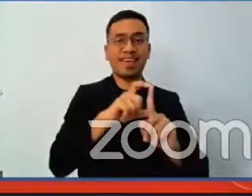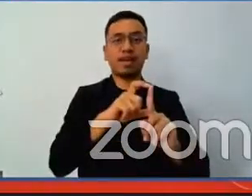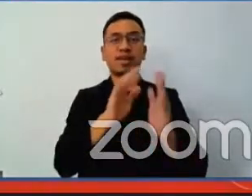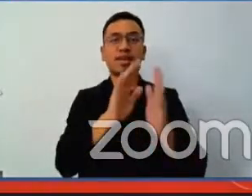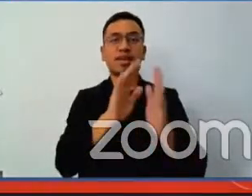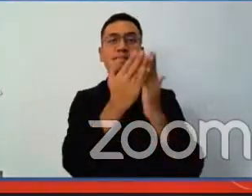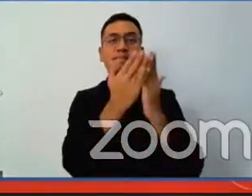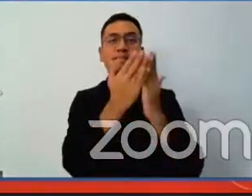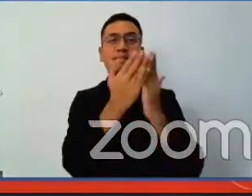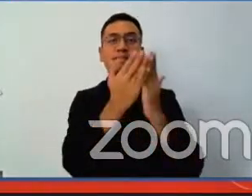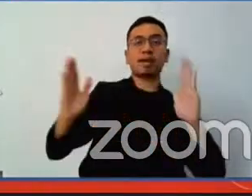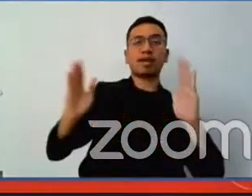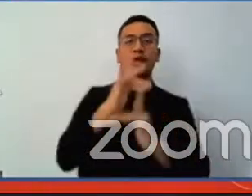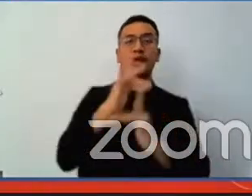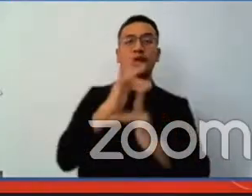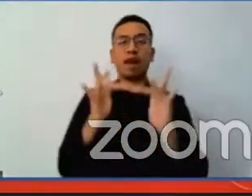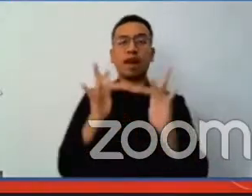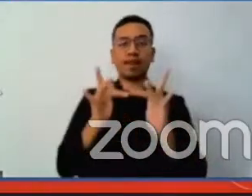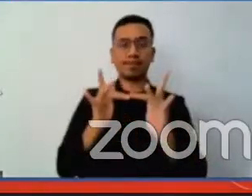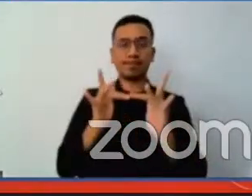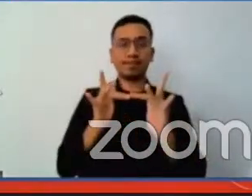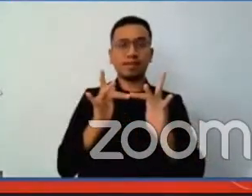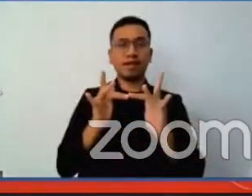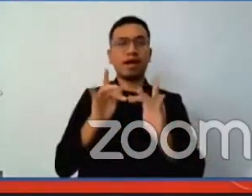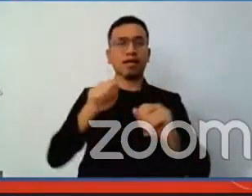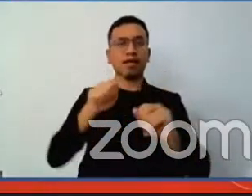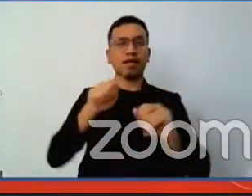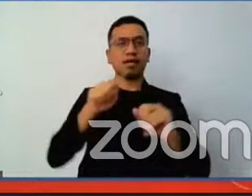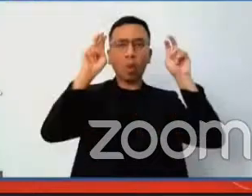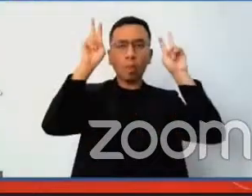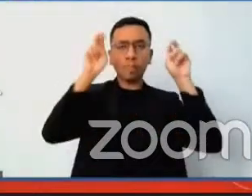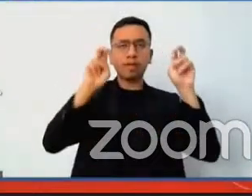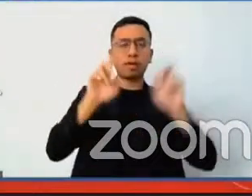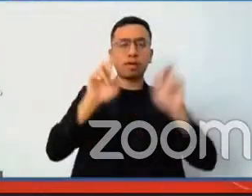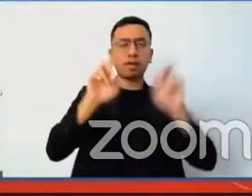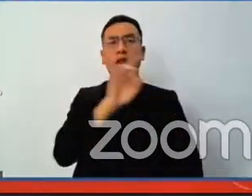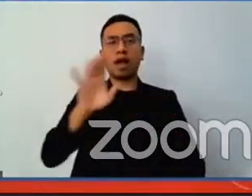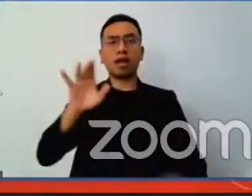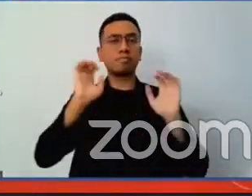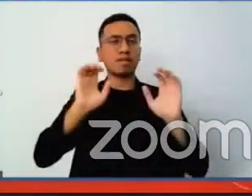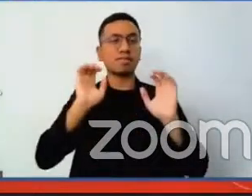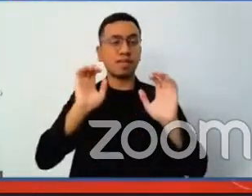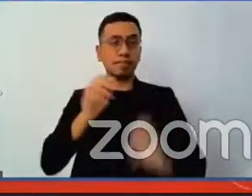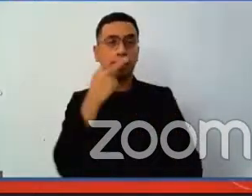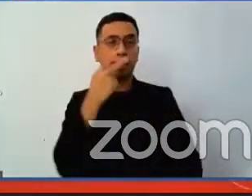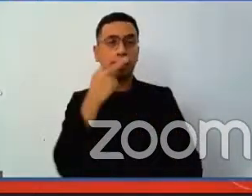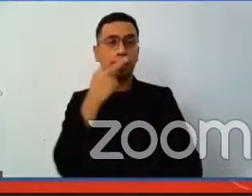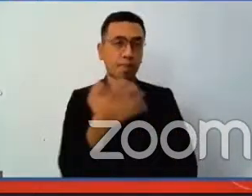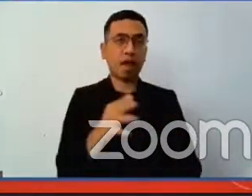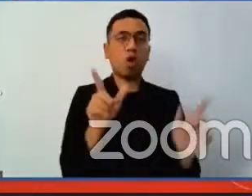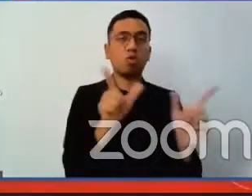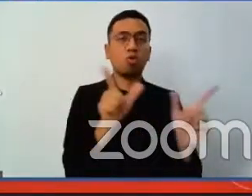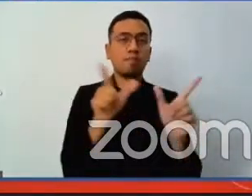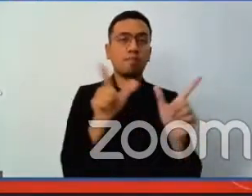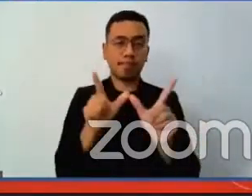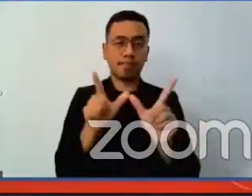layanan perpustakaan berbentuk digital dengan berbagai topik bahan bacaan yang dapat diakses pada web